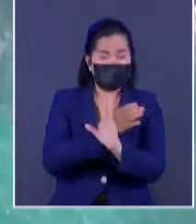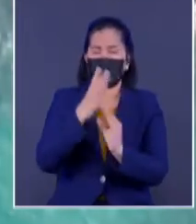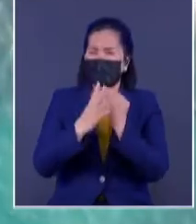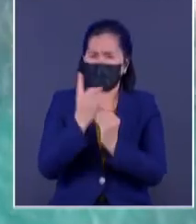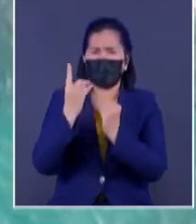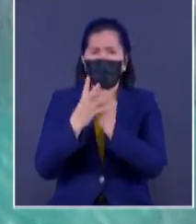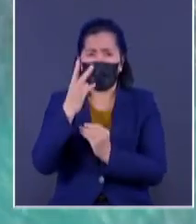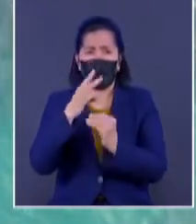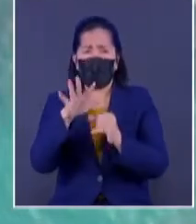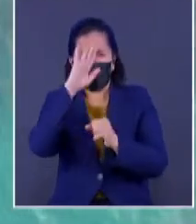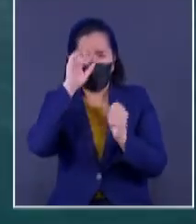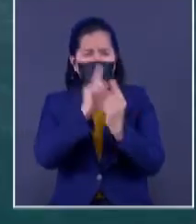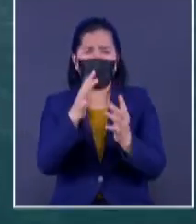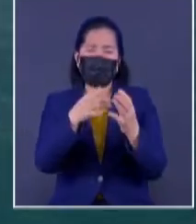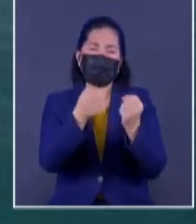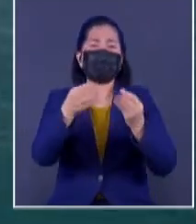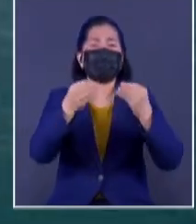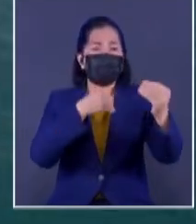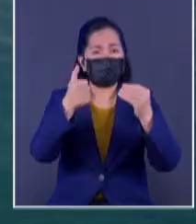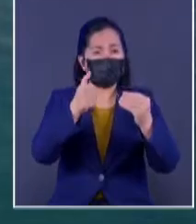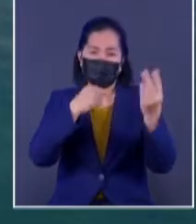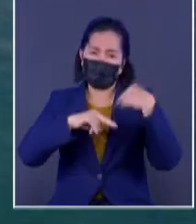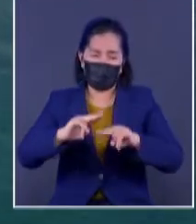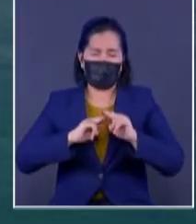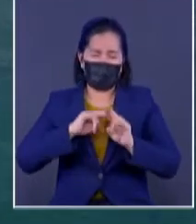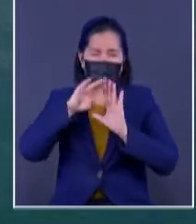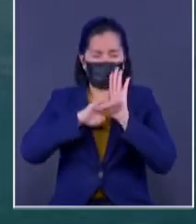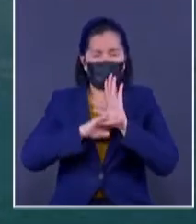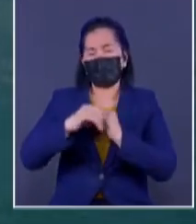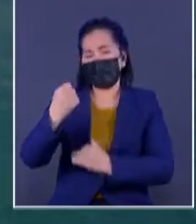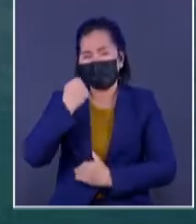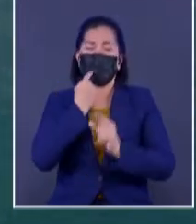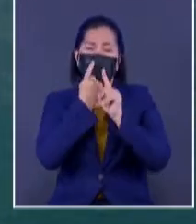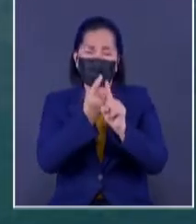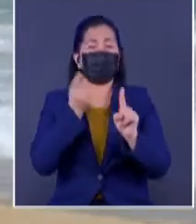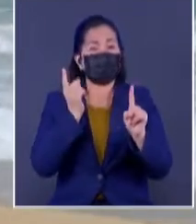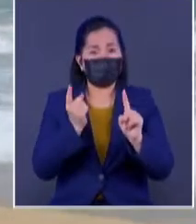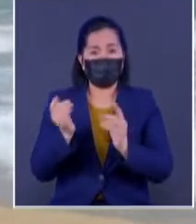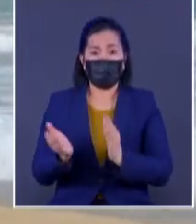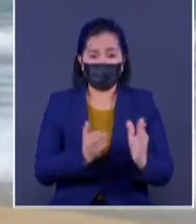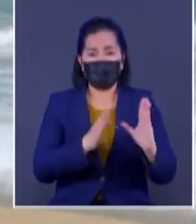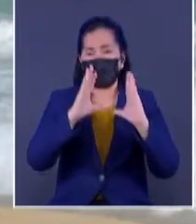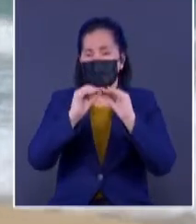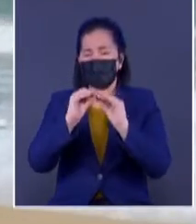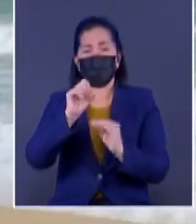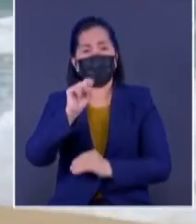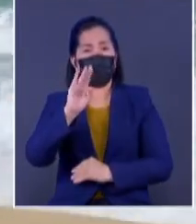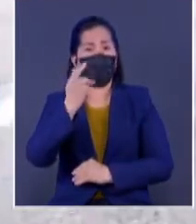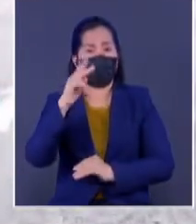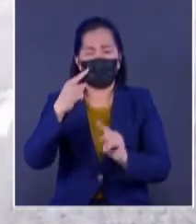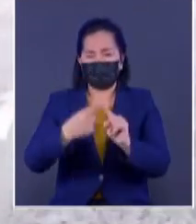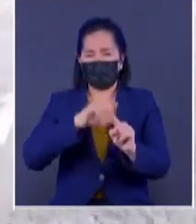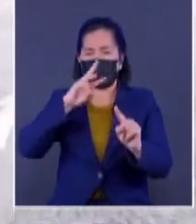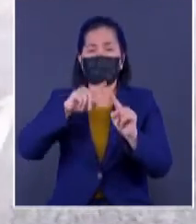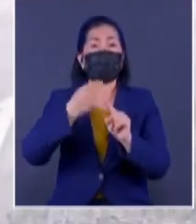ายได้แต่ยังต้องเข้มงวดตามมาตรการของสาธารณสุขส่วนการประชุมสบคชุดใหญ่ในวันศุกร์ที่18